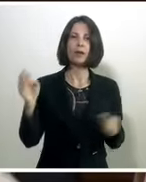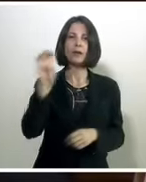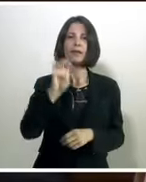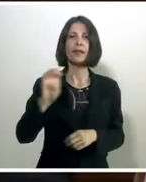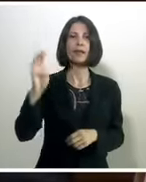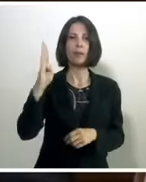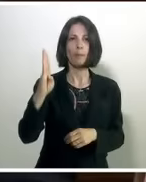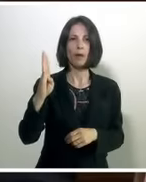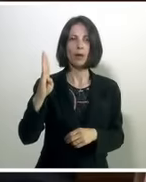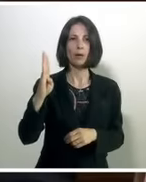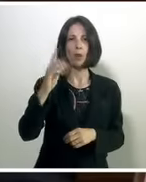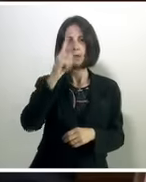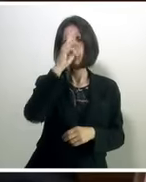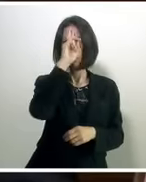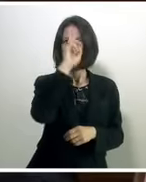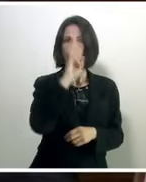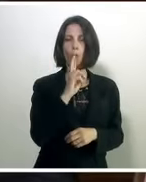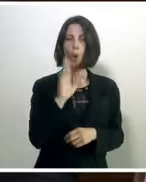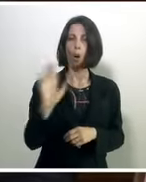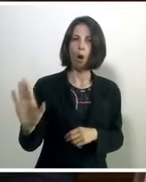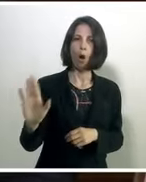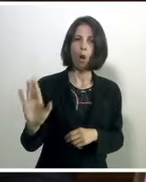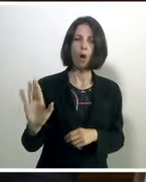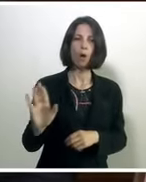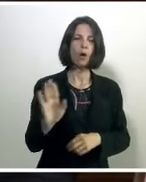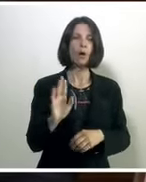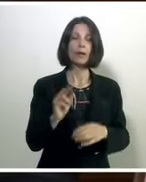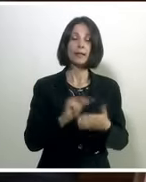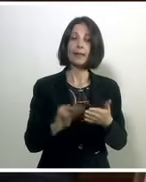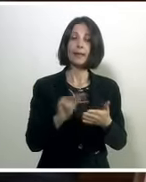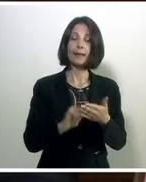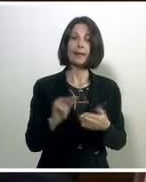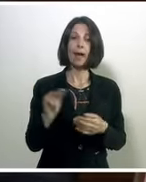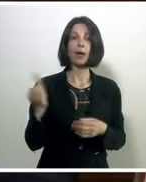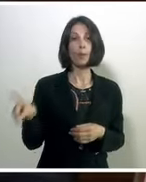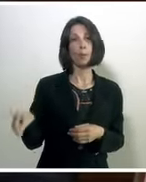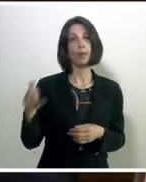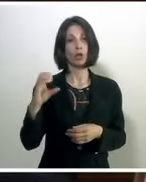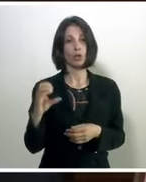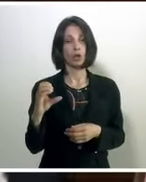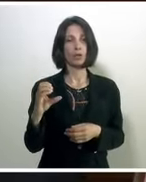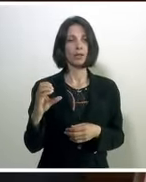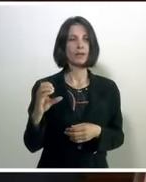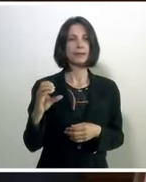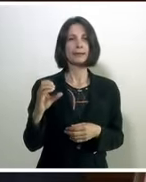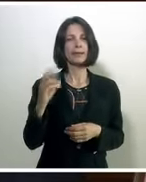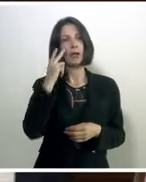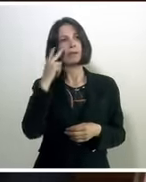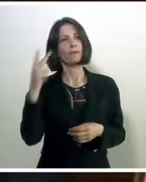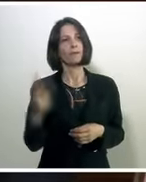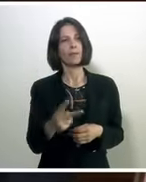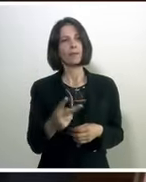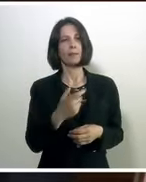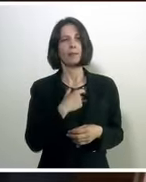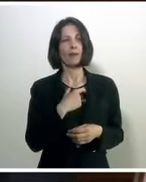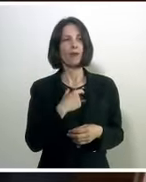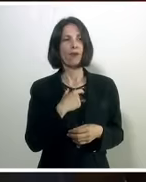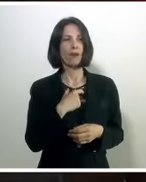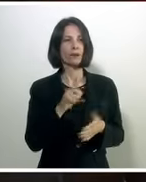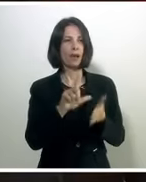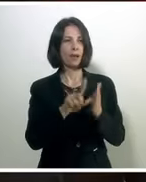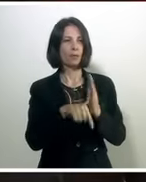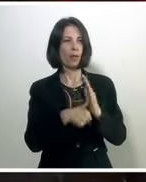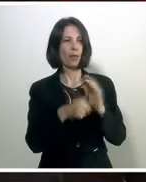suo ruolo di di segretario generale del pc non possono essere elti al di fuori del contesto socioeconomico e politico del tempo